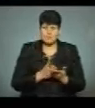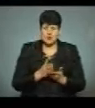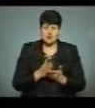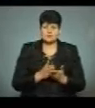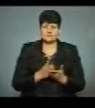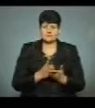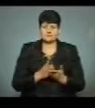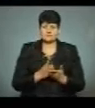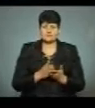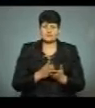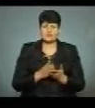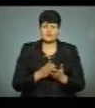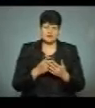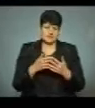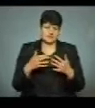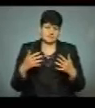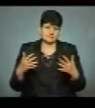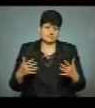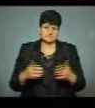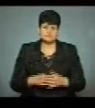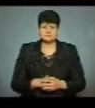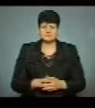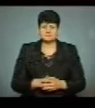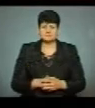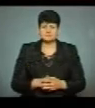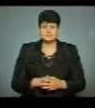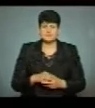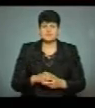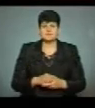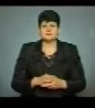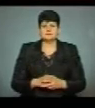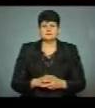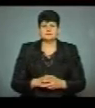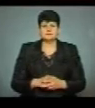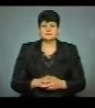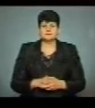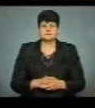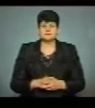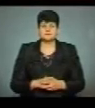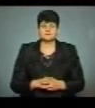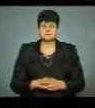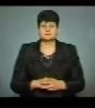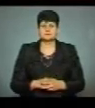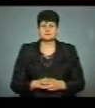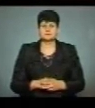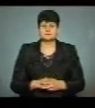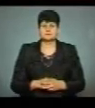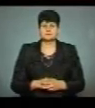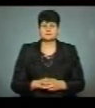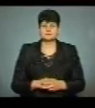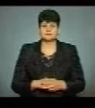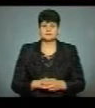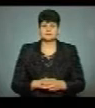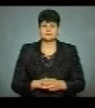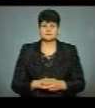житлова сфера та інші. Анастасія Чичко, Андрій Прокопів. Новини на Суспільному. Тернопіль.